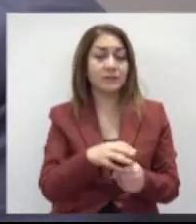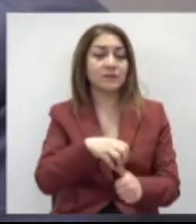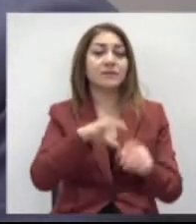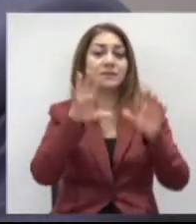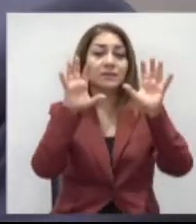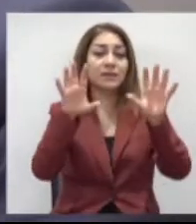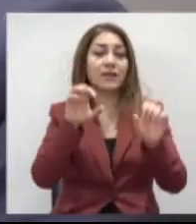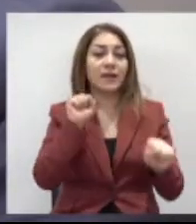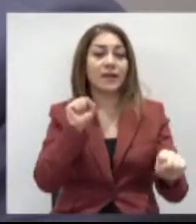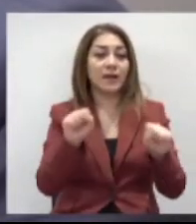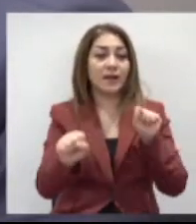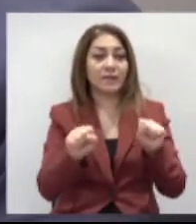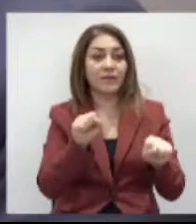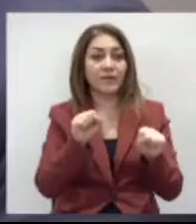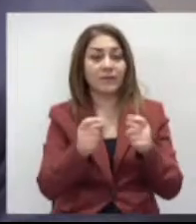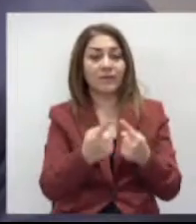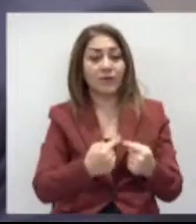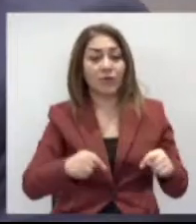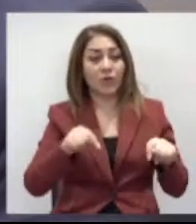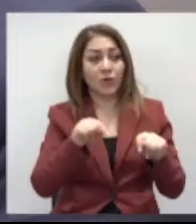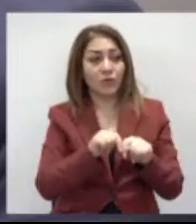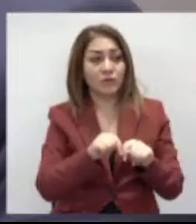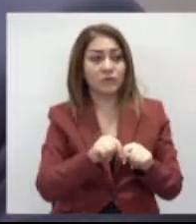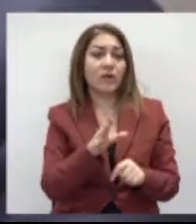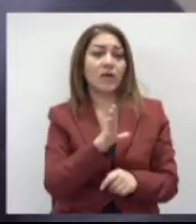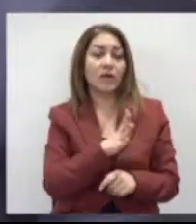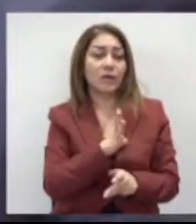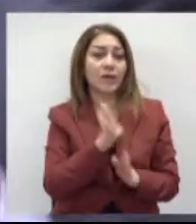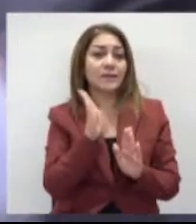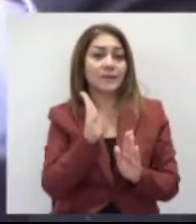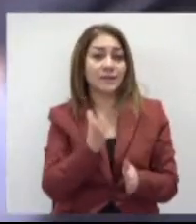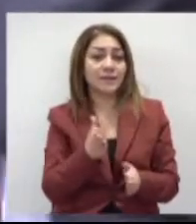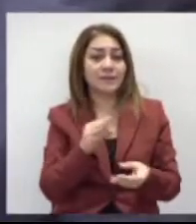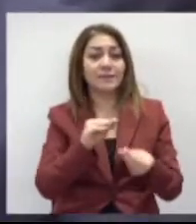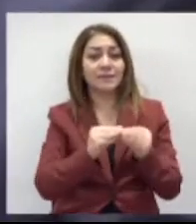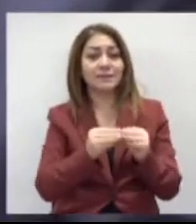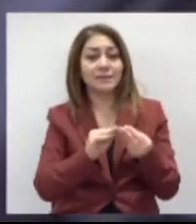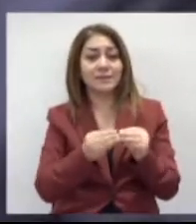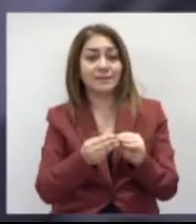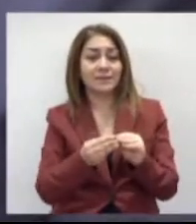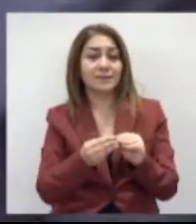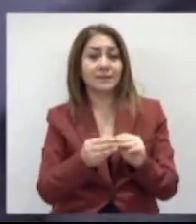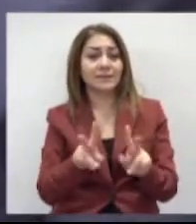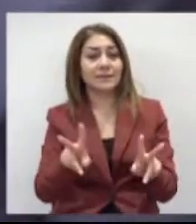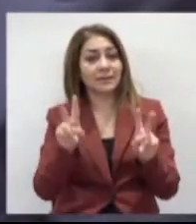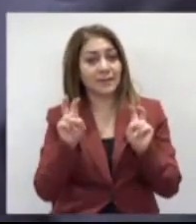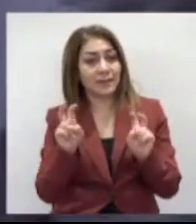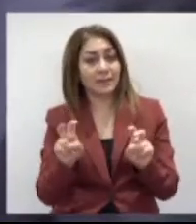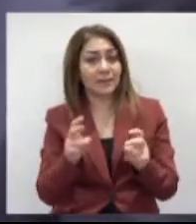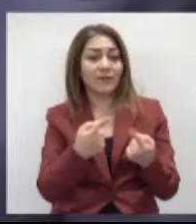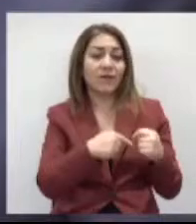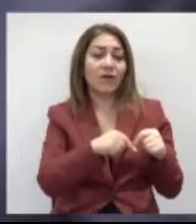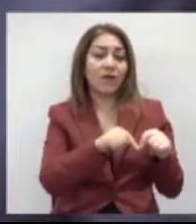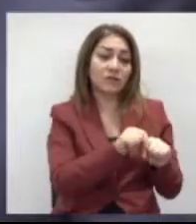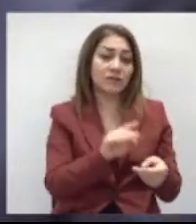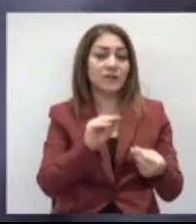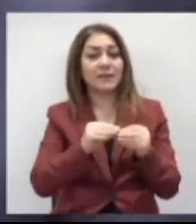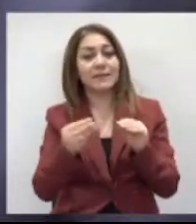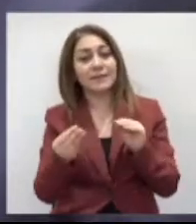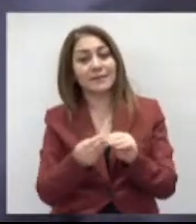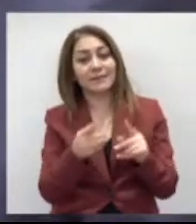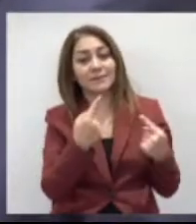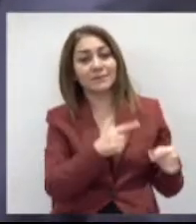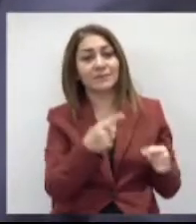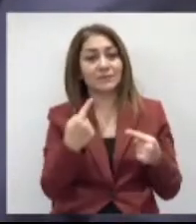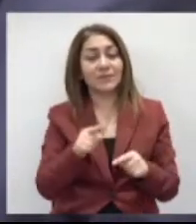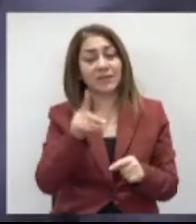սահմանադրական կարգավորումների ոլորտի, և կարող է լինել նաև ըստ խնդիրների, և մենք գիտենք, որ այդ խնդիրները